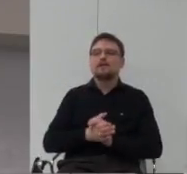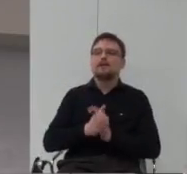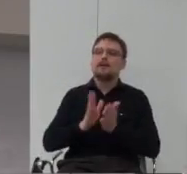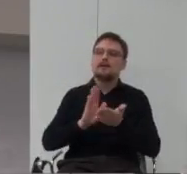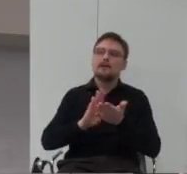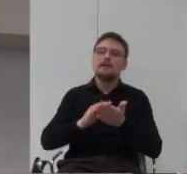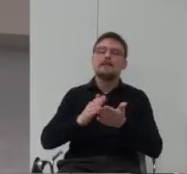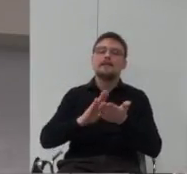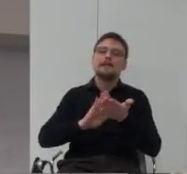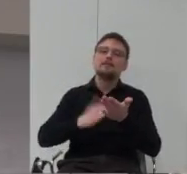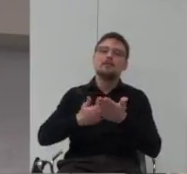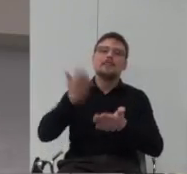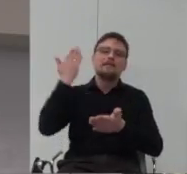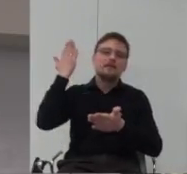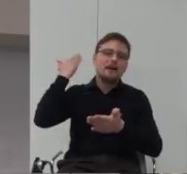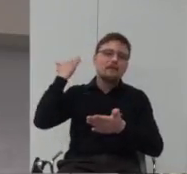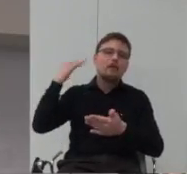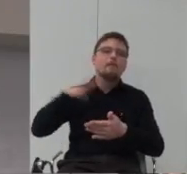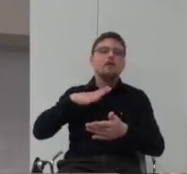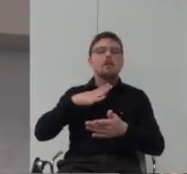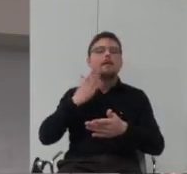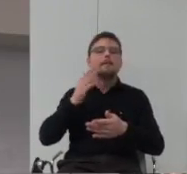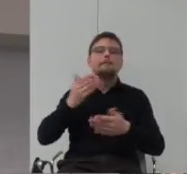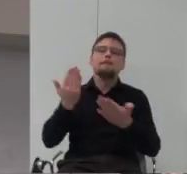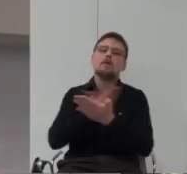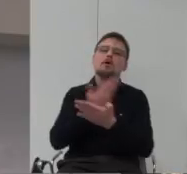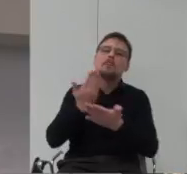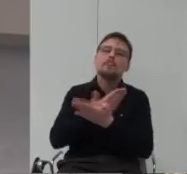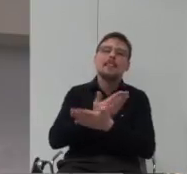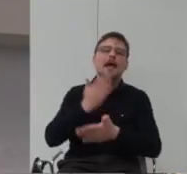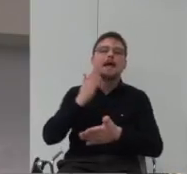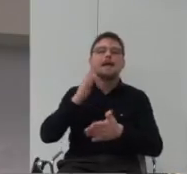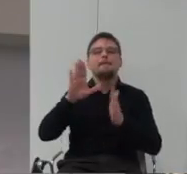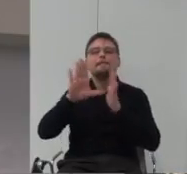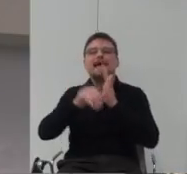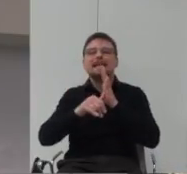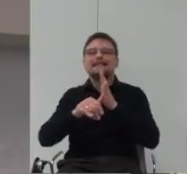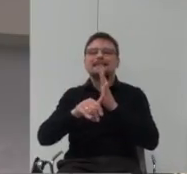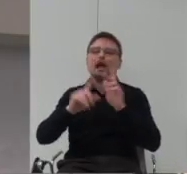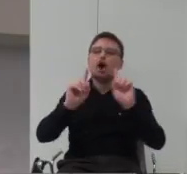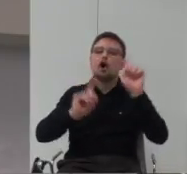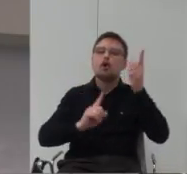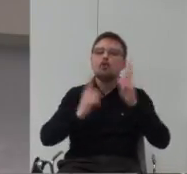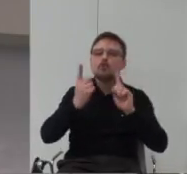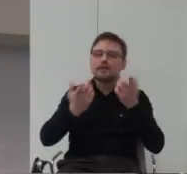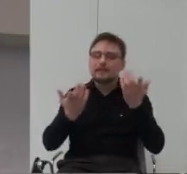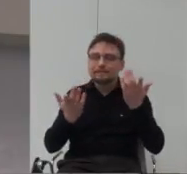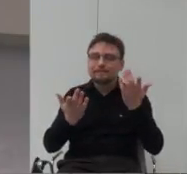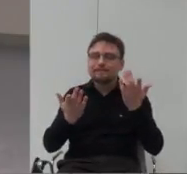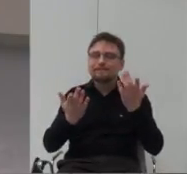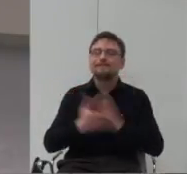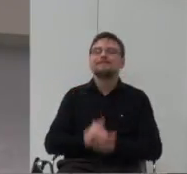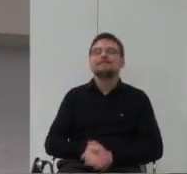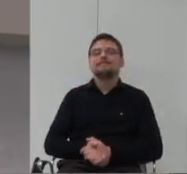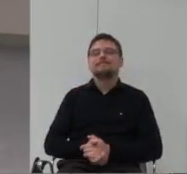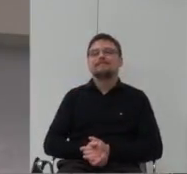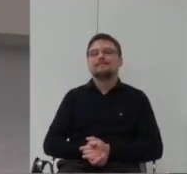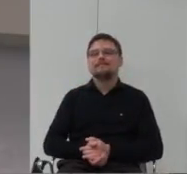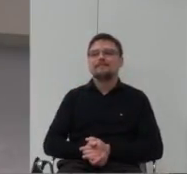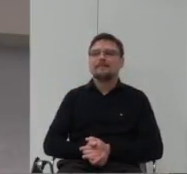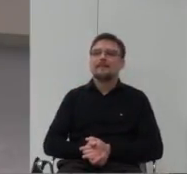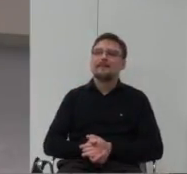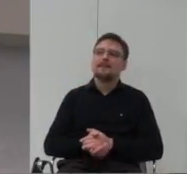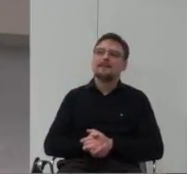Corbusier zajmował się wtedy, kiedy miasta ogrody były modne, znaczy modne w